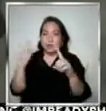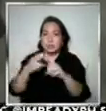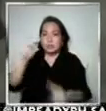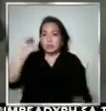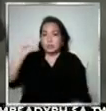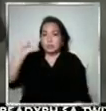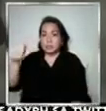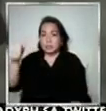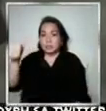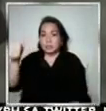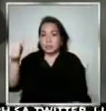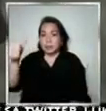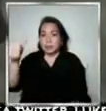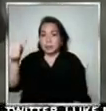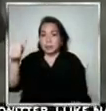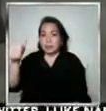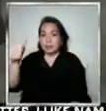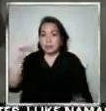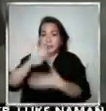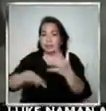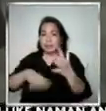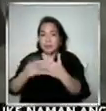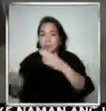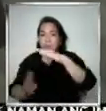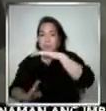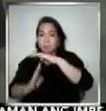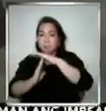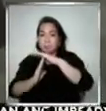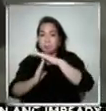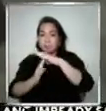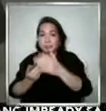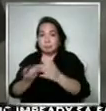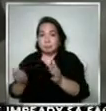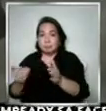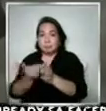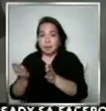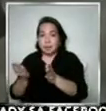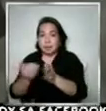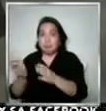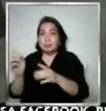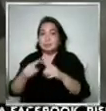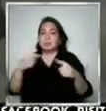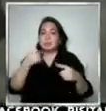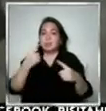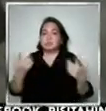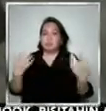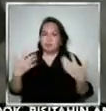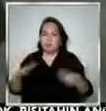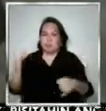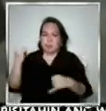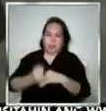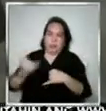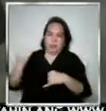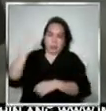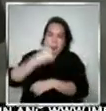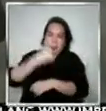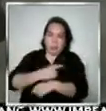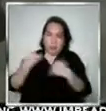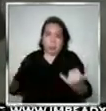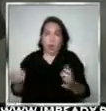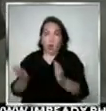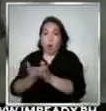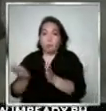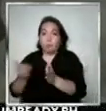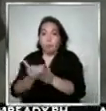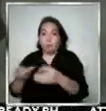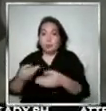ay sinabi ng Pasig government na tatapusin na raw nila ngayong araw ang pamimigay nito para makatutok na sila sa pamamahagi